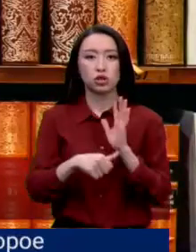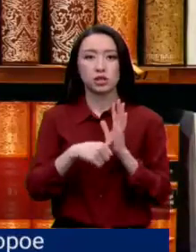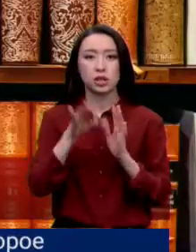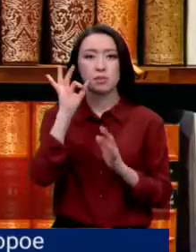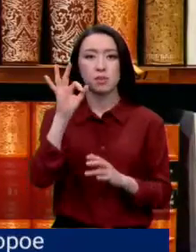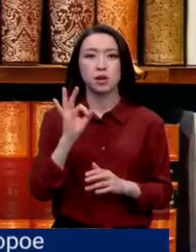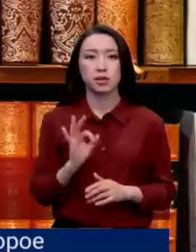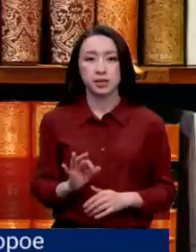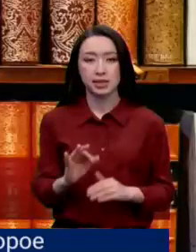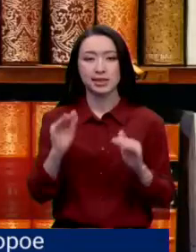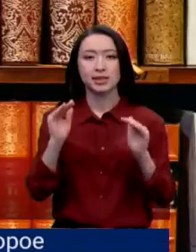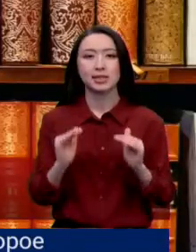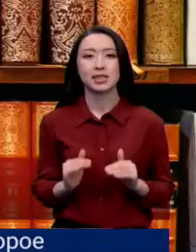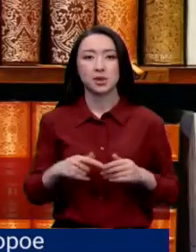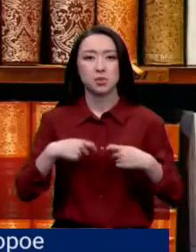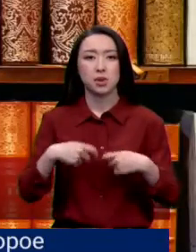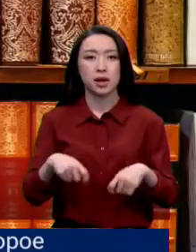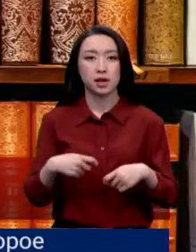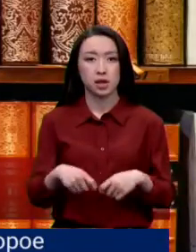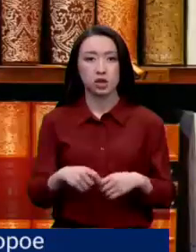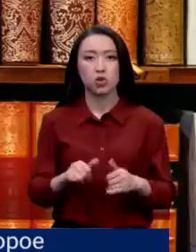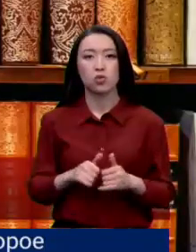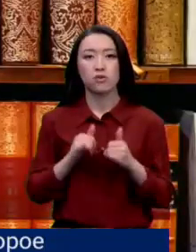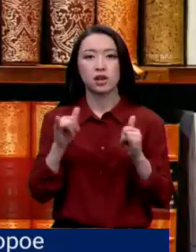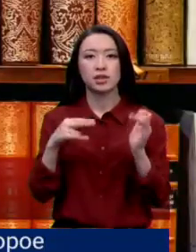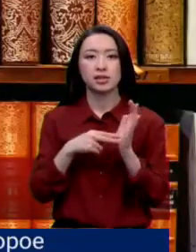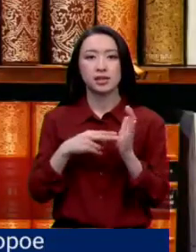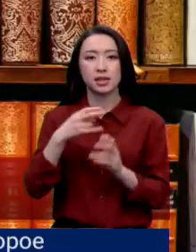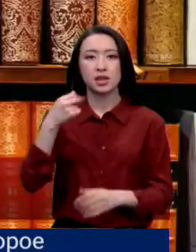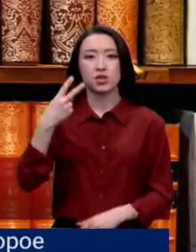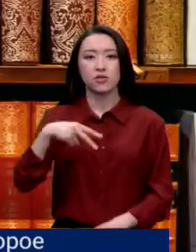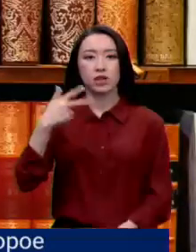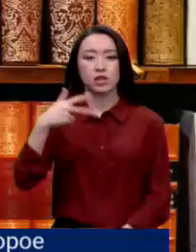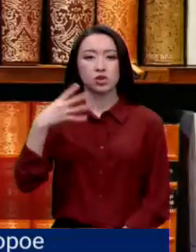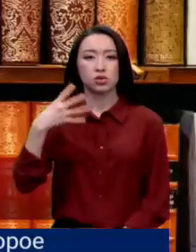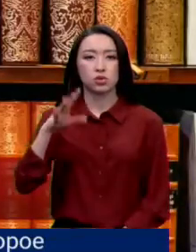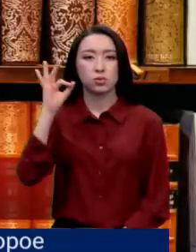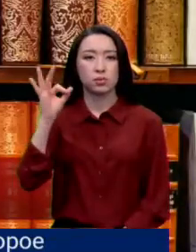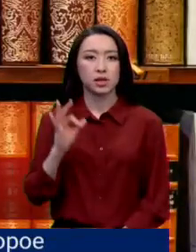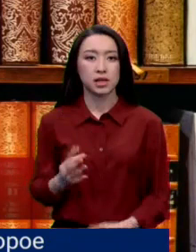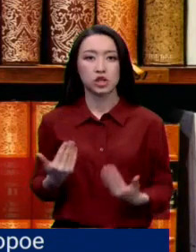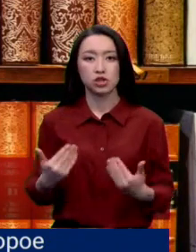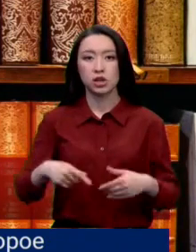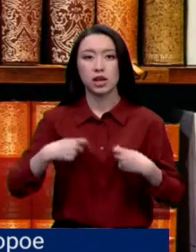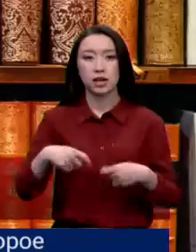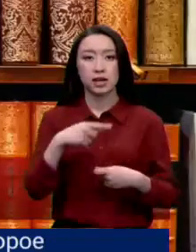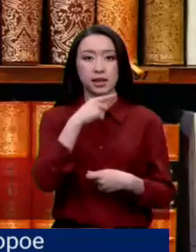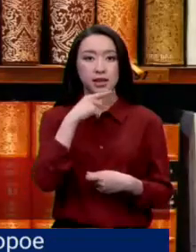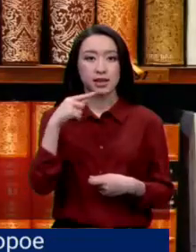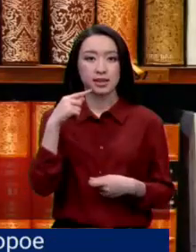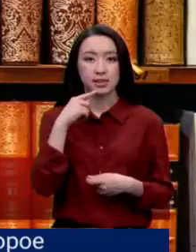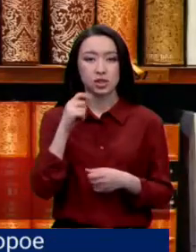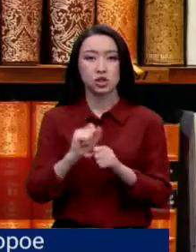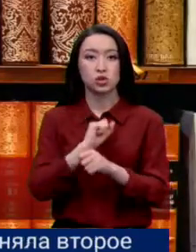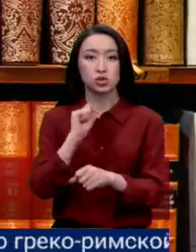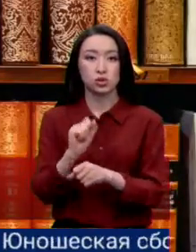40-60% снизились продажи. Увеличились цены на 20-30-40%. Сейчас рынок российский как бы замер,